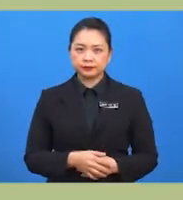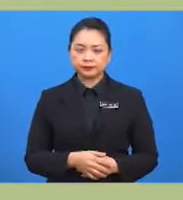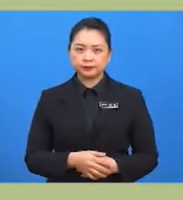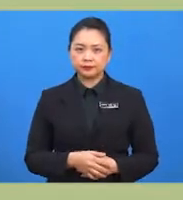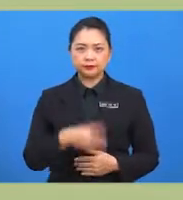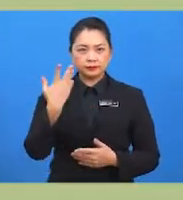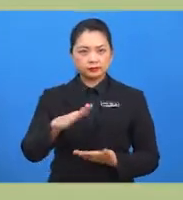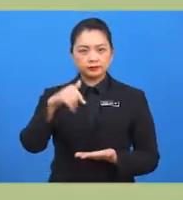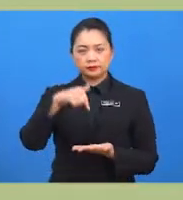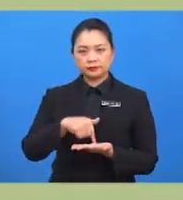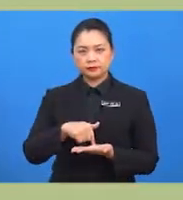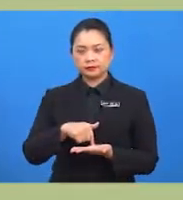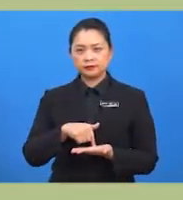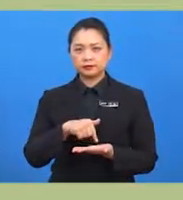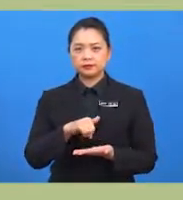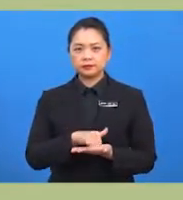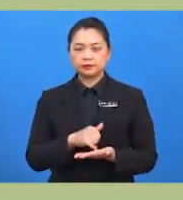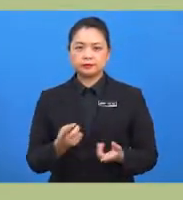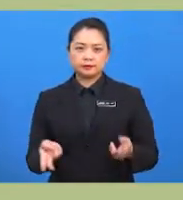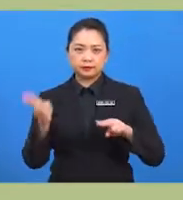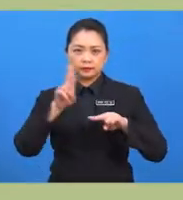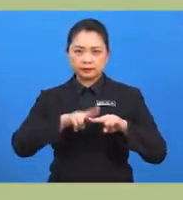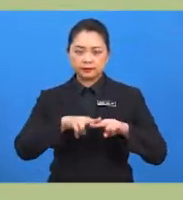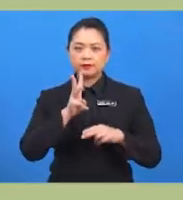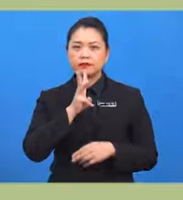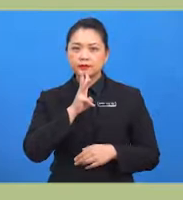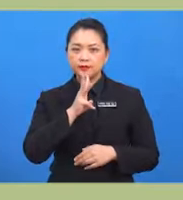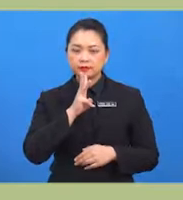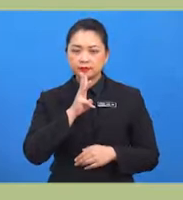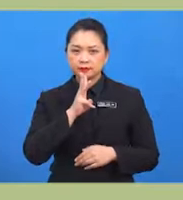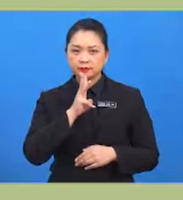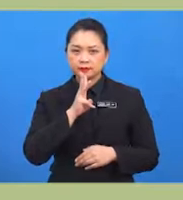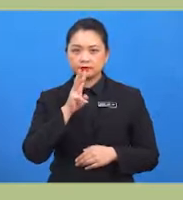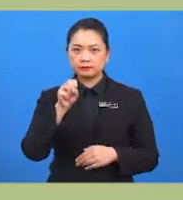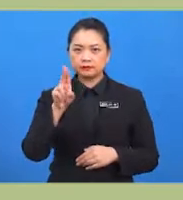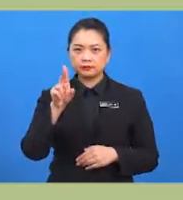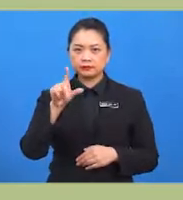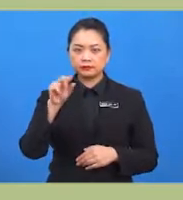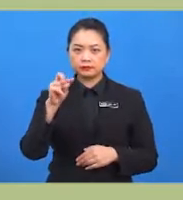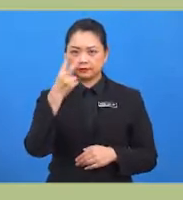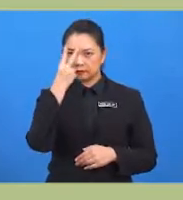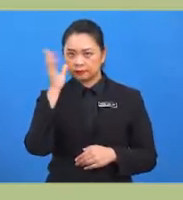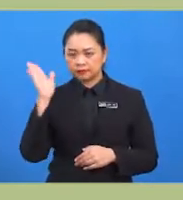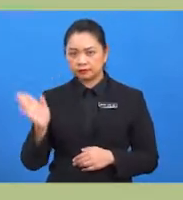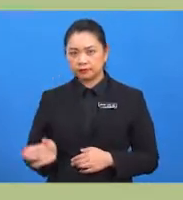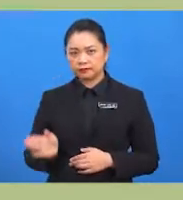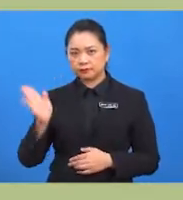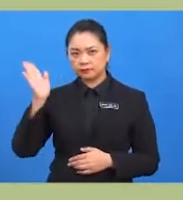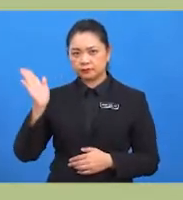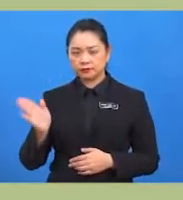Hai seterusnya pupujian Natrium karbonat akan dilarutkan dengan menggunakan air